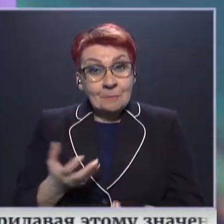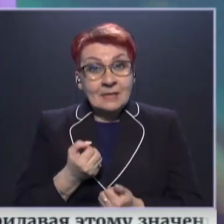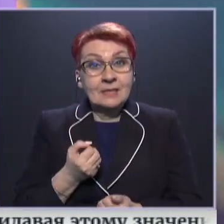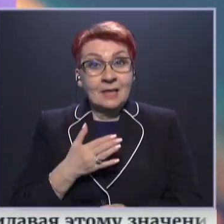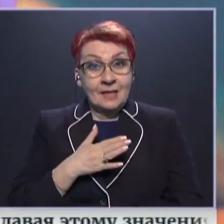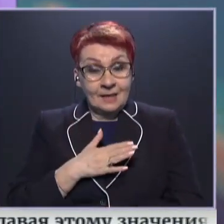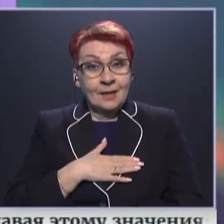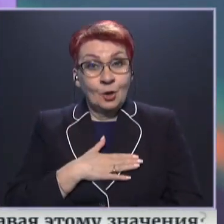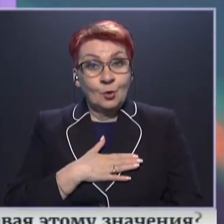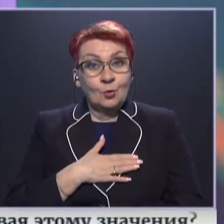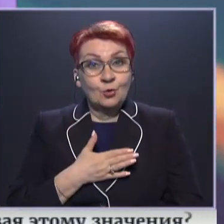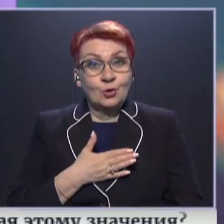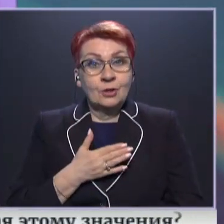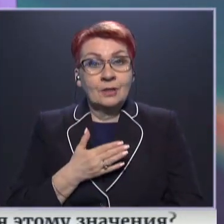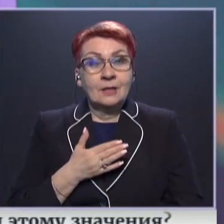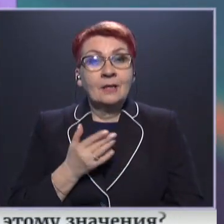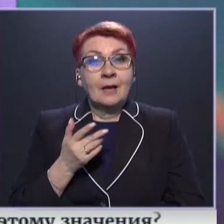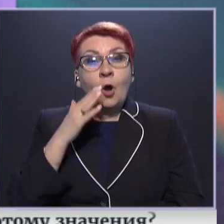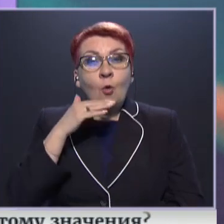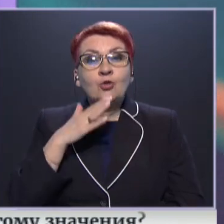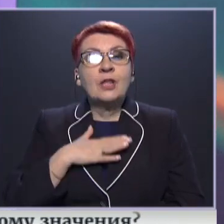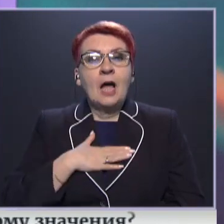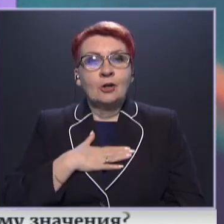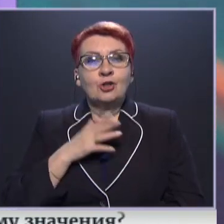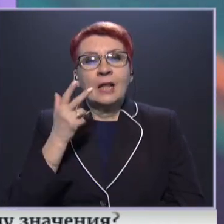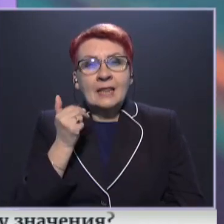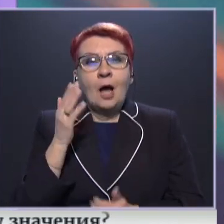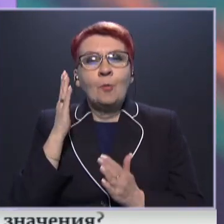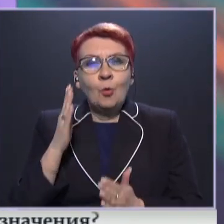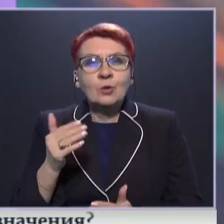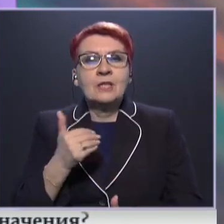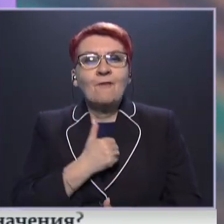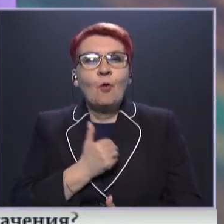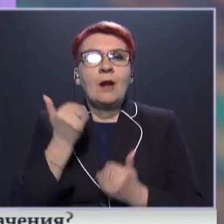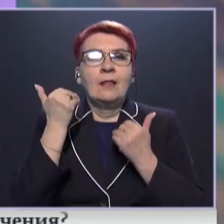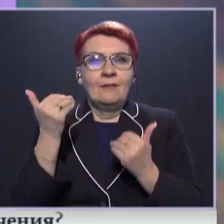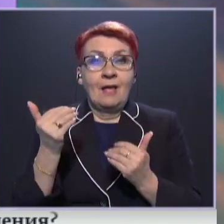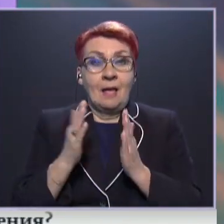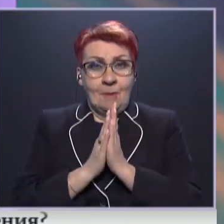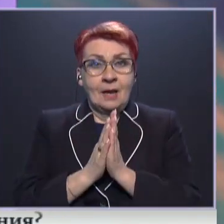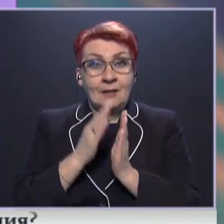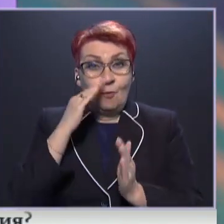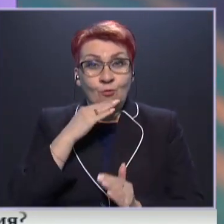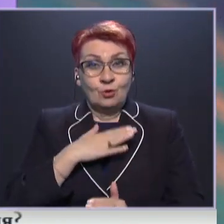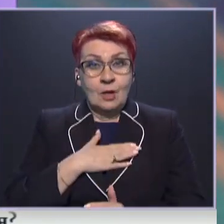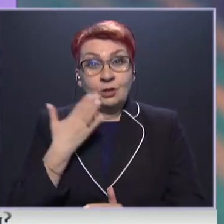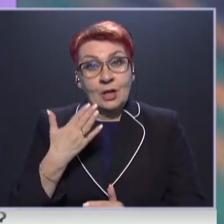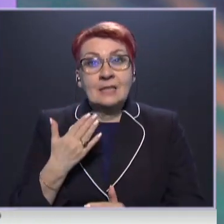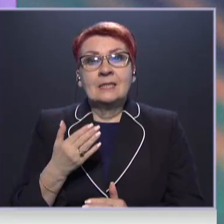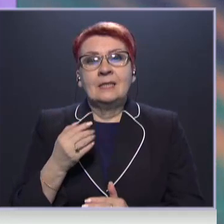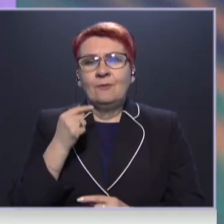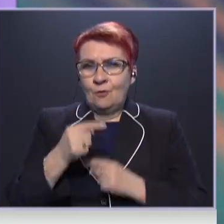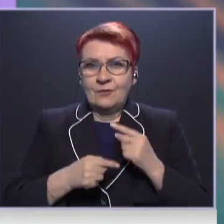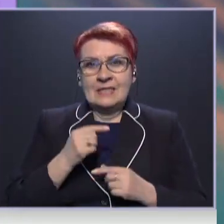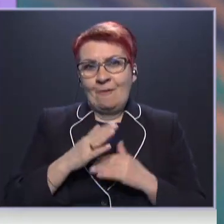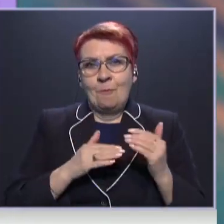«Отче наш» читаем слова «Да будет воля твоя». И вот эта часть молитвы очень нам нужна на самом деле. Вот если в практику ввести себе, да,